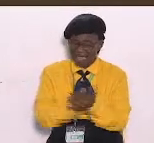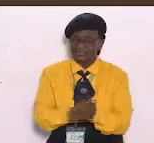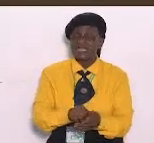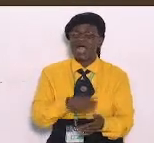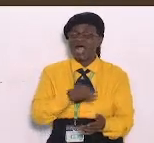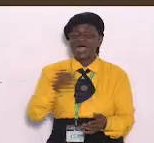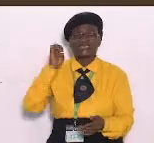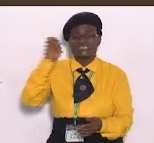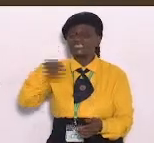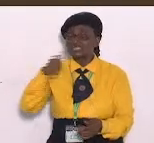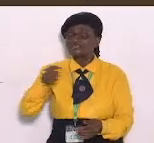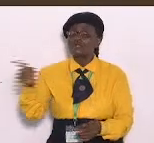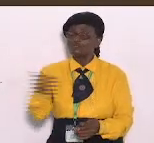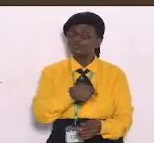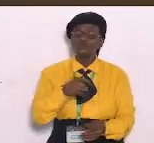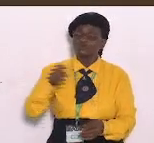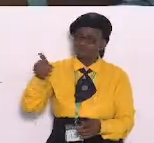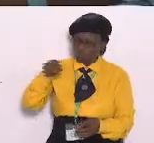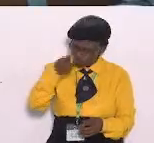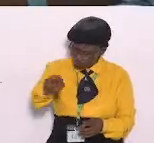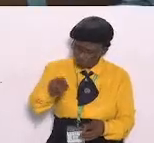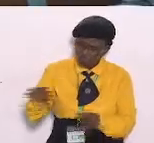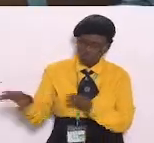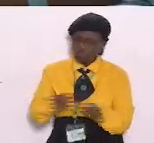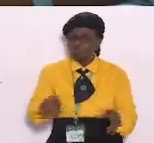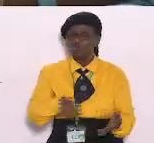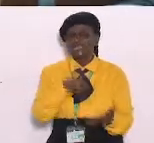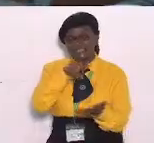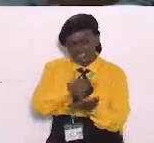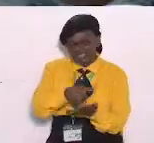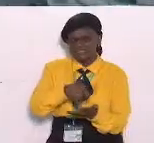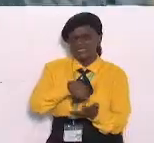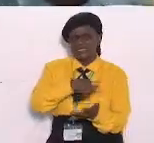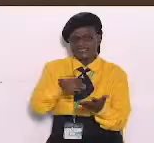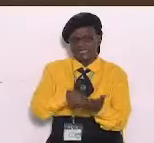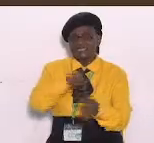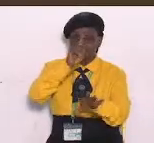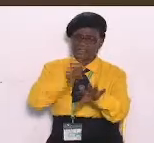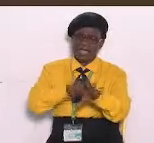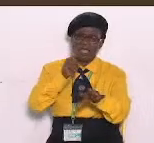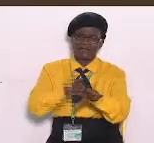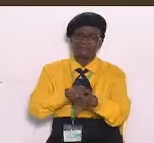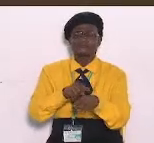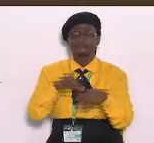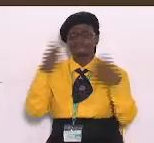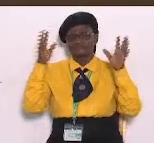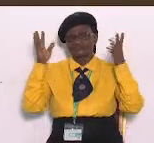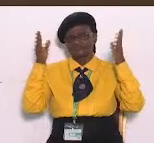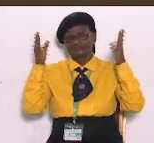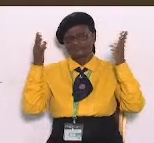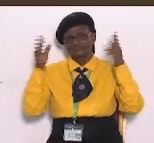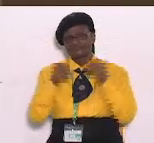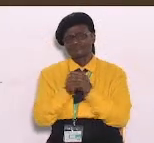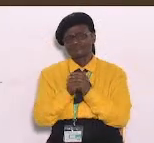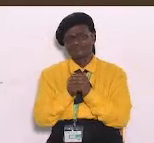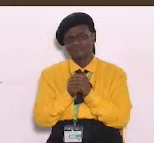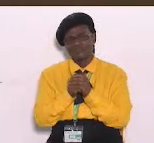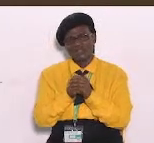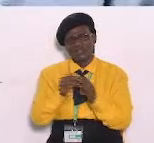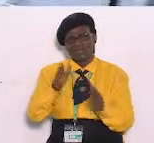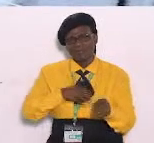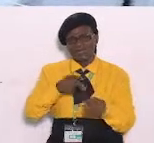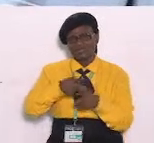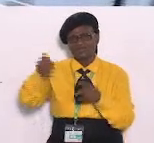mais l'autre dit non on ne fait pas ceci dans notre université a dit ah donc en 3 semaines